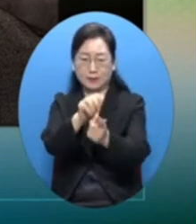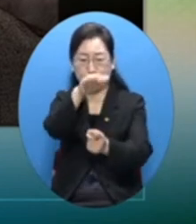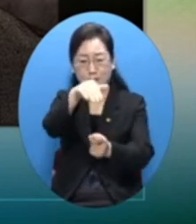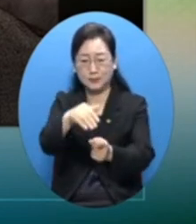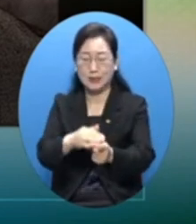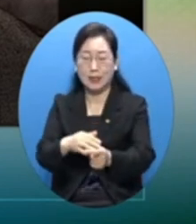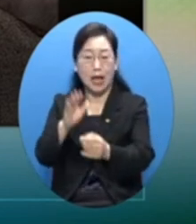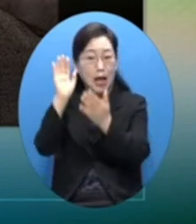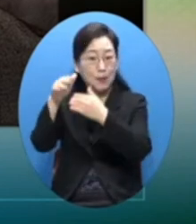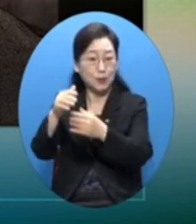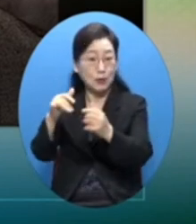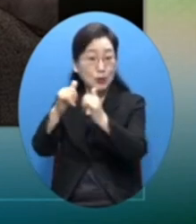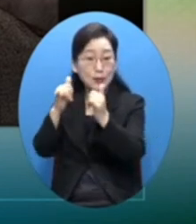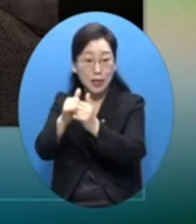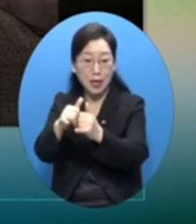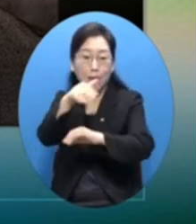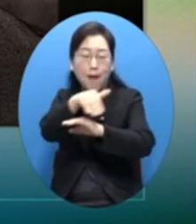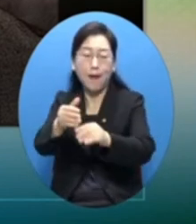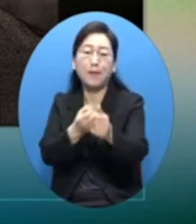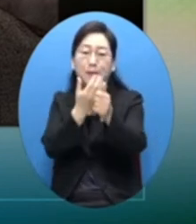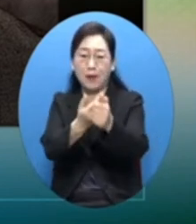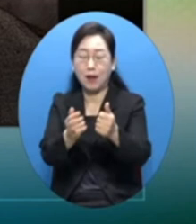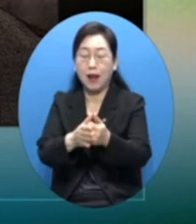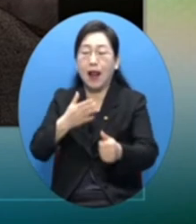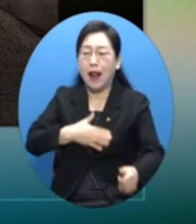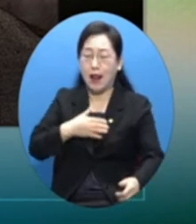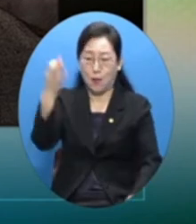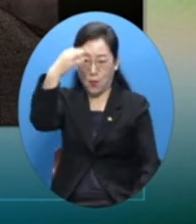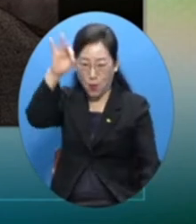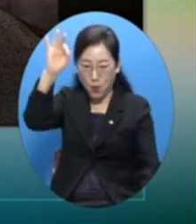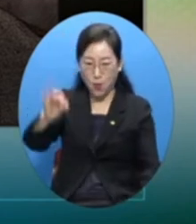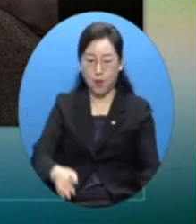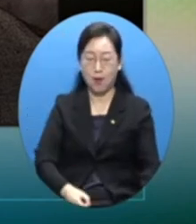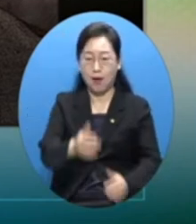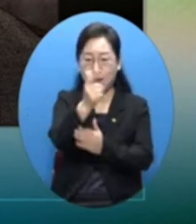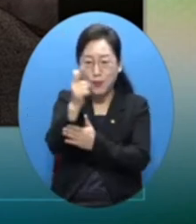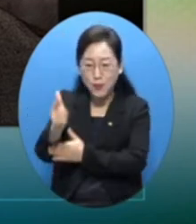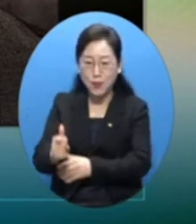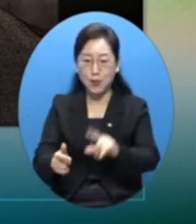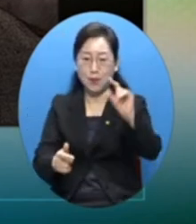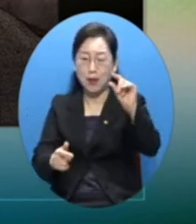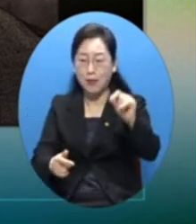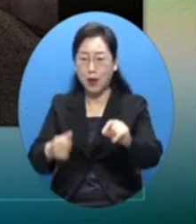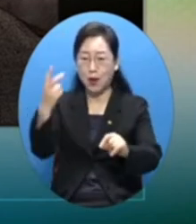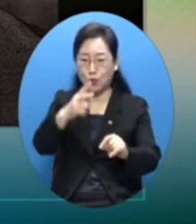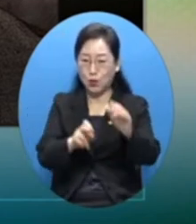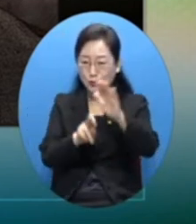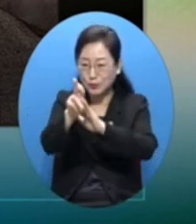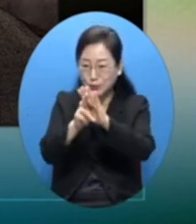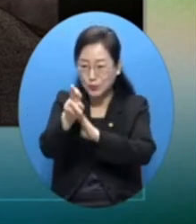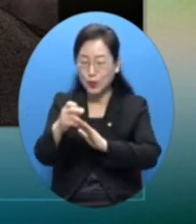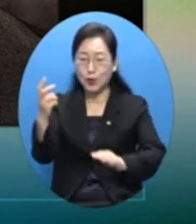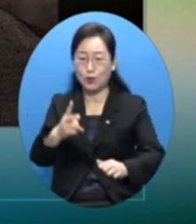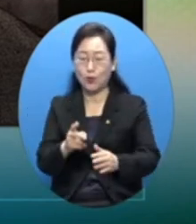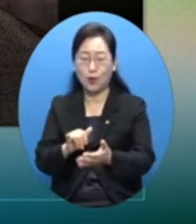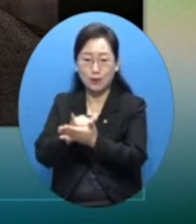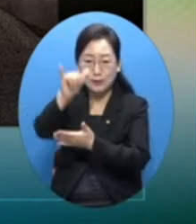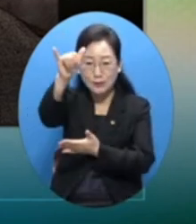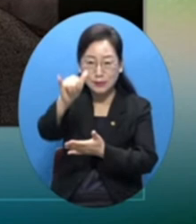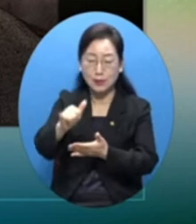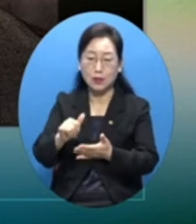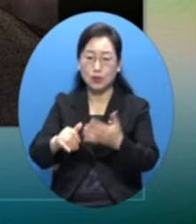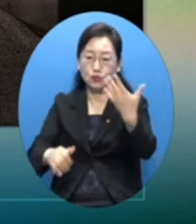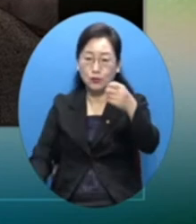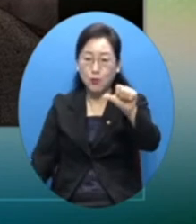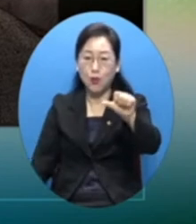말라고 자제시키면서 북한의 소총 1만 5천 정, 각종 포 139문, T-34 생크 87대, 한국이